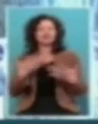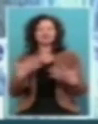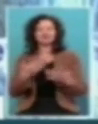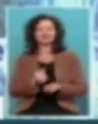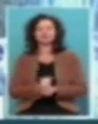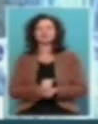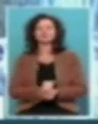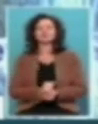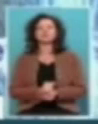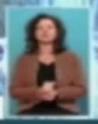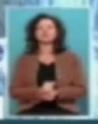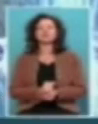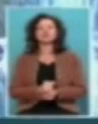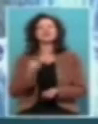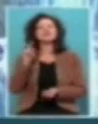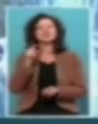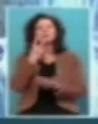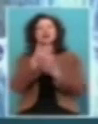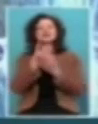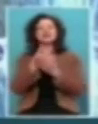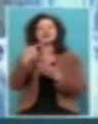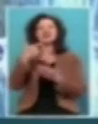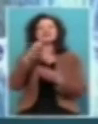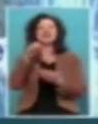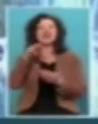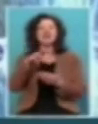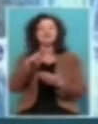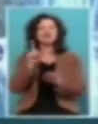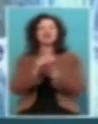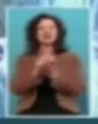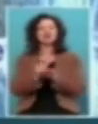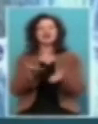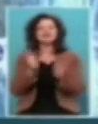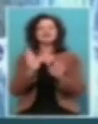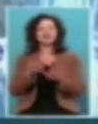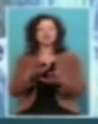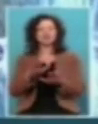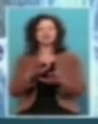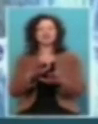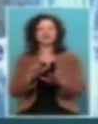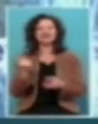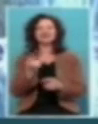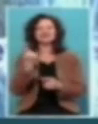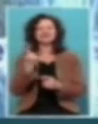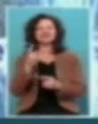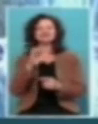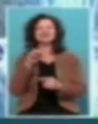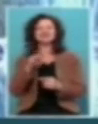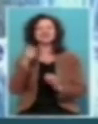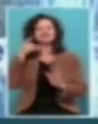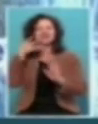теңгеге дейін қысқарды. Бір айта кететін жайт, облыстық және қалалық әкімдік осы бағытта бюджеттен қаржы бөлуге дайын. Бұл сумен